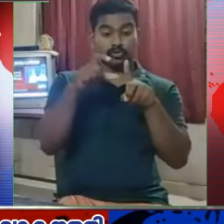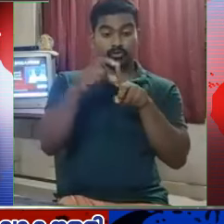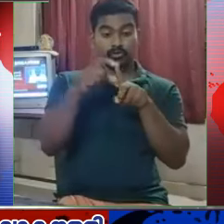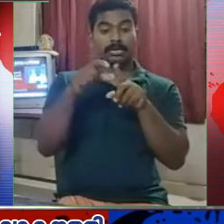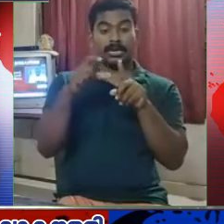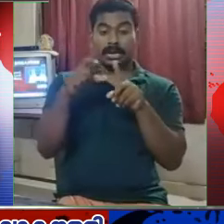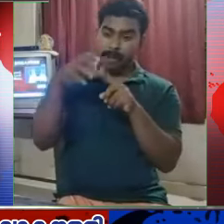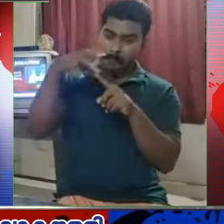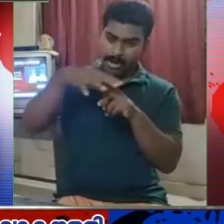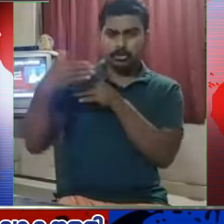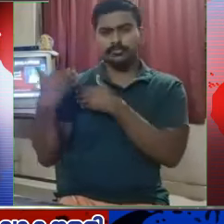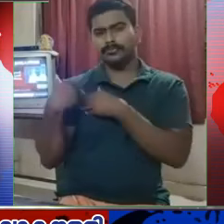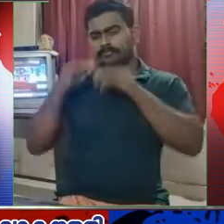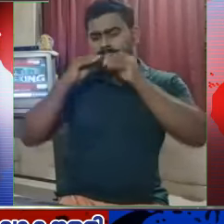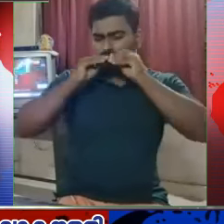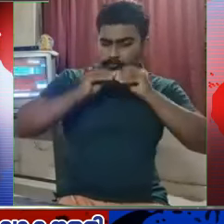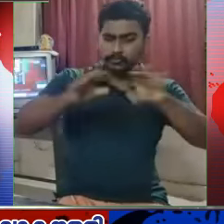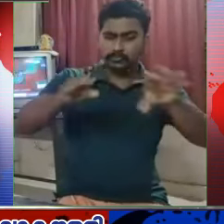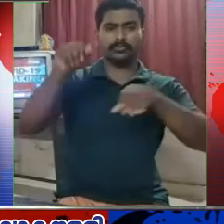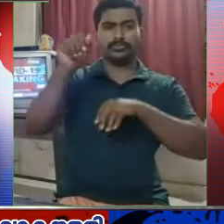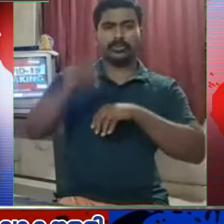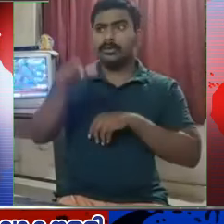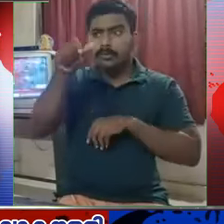അതേപോലെ തന്നെ